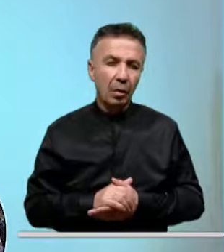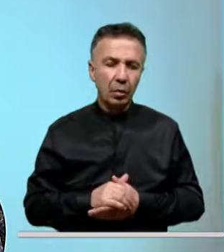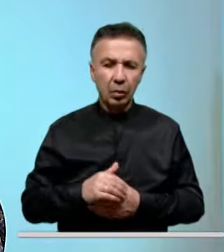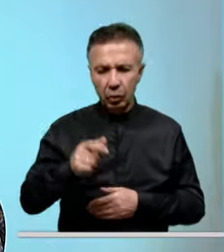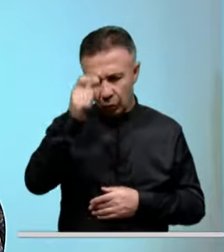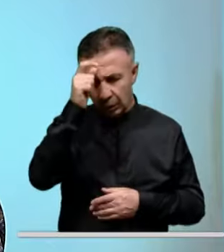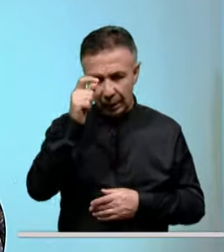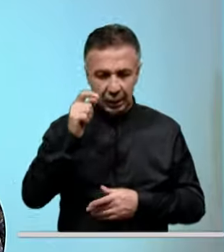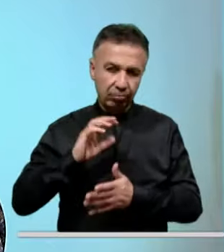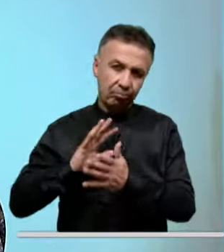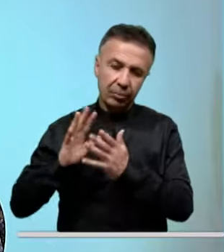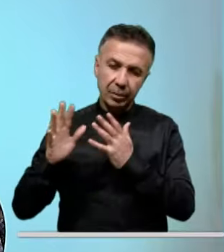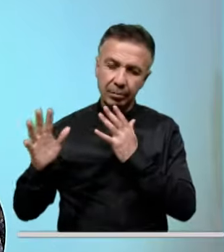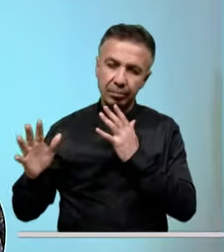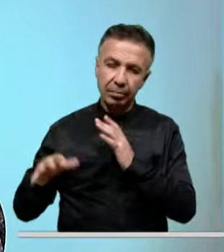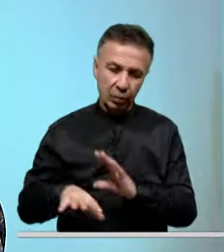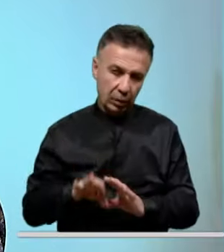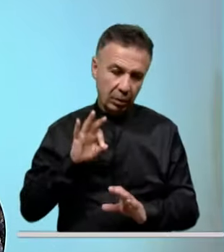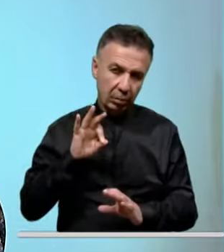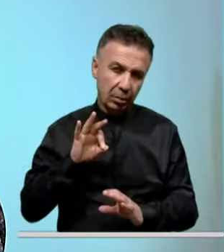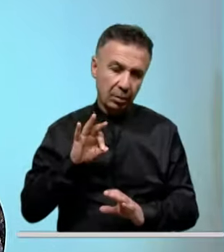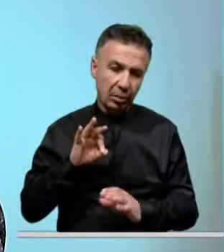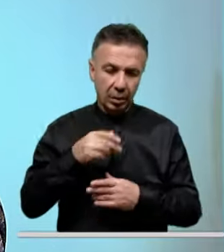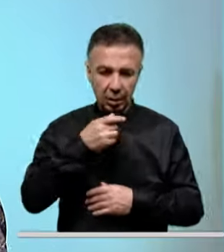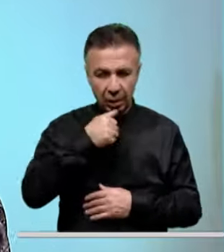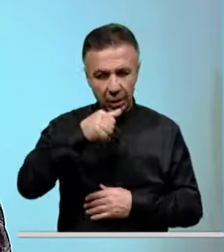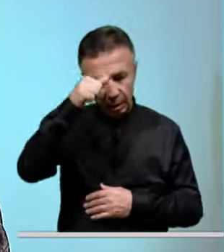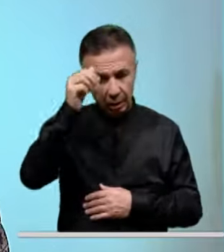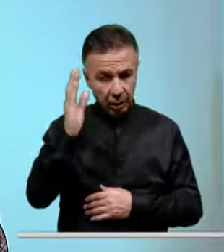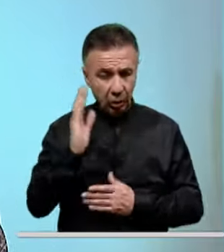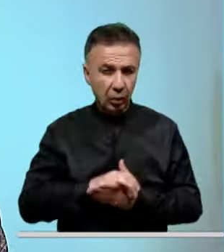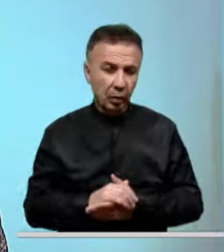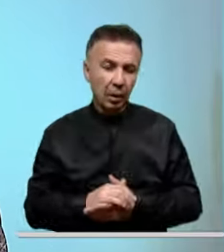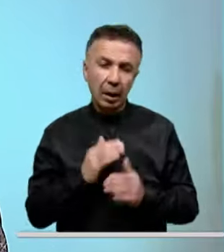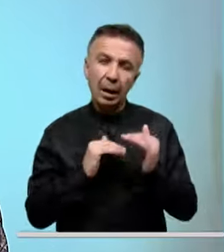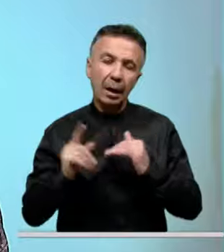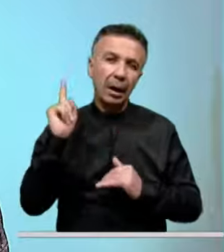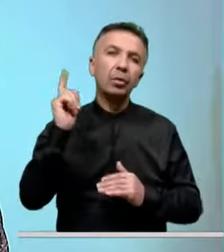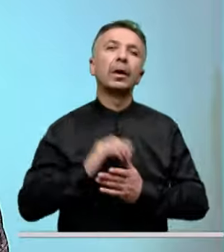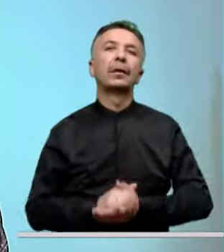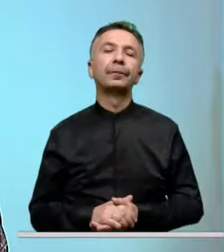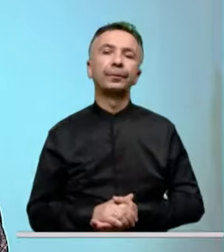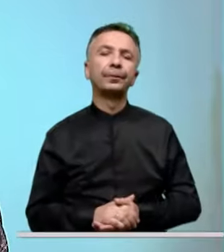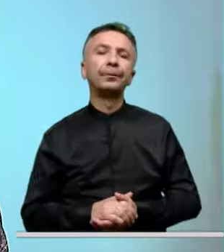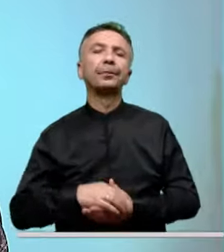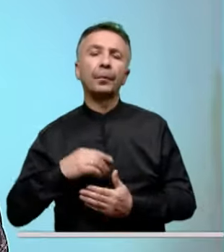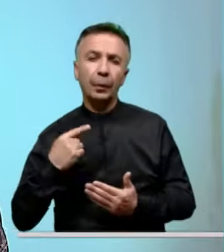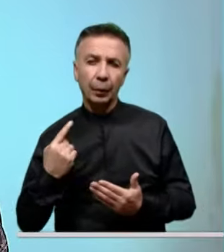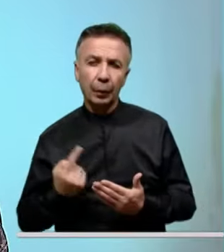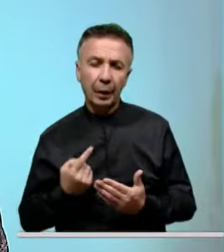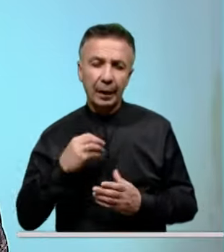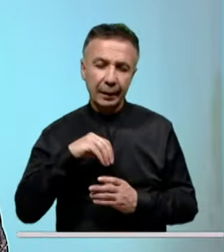efendim işte kuraya giriyoruz, çıkarsa gidiyoruz falan. Allah Teala Kur'an-ı Kerim'de